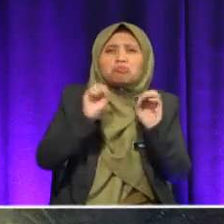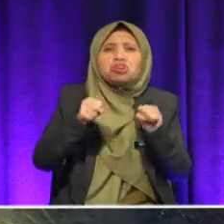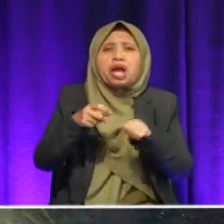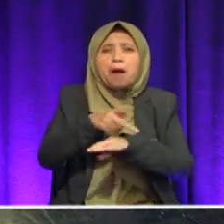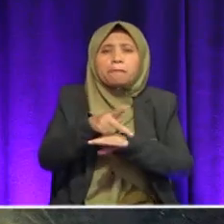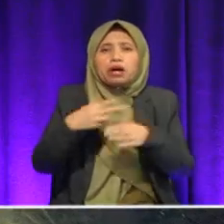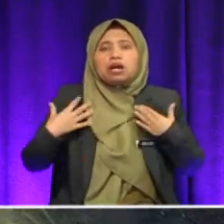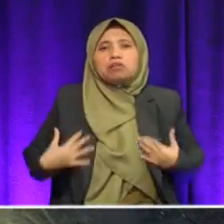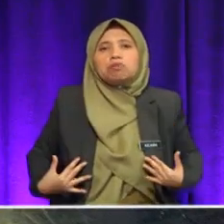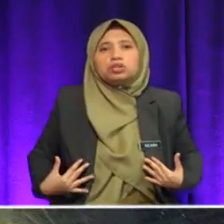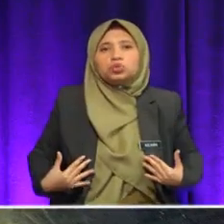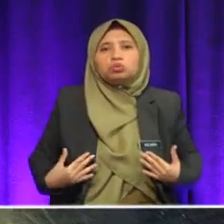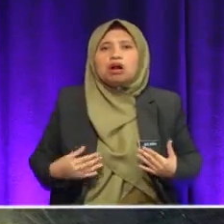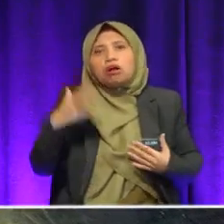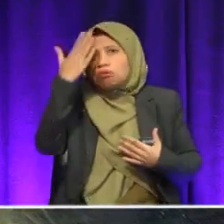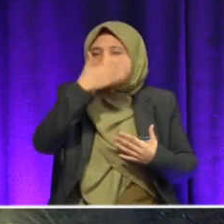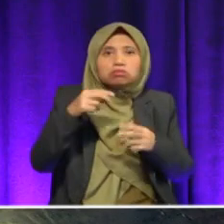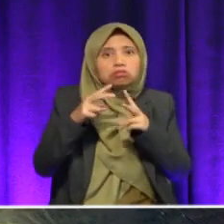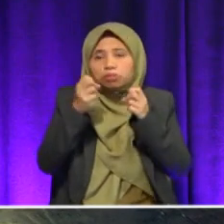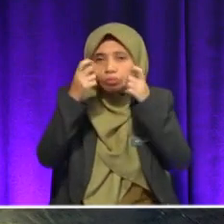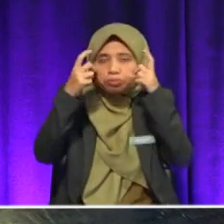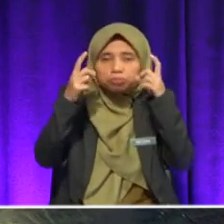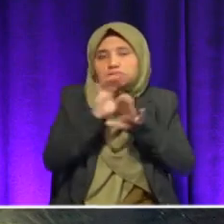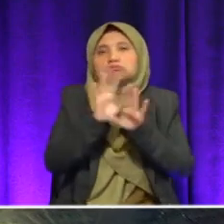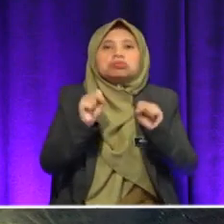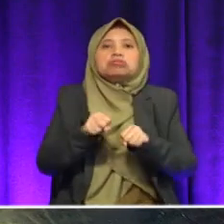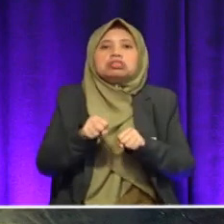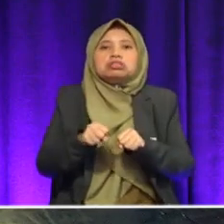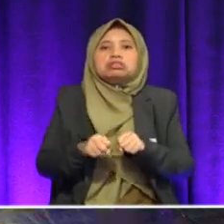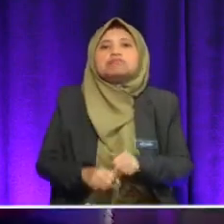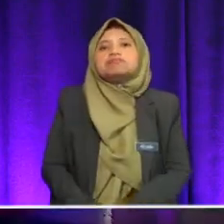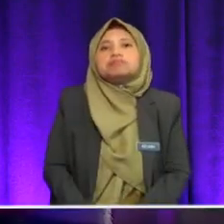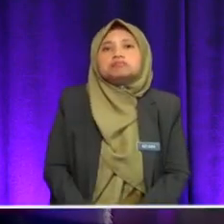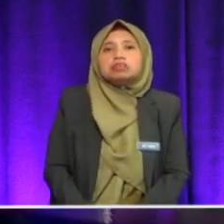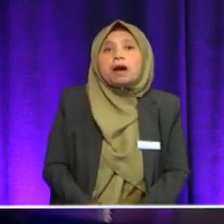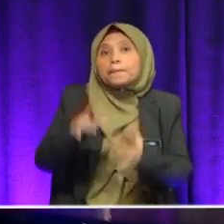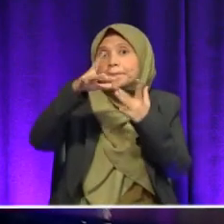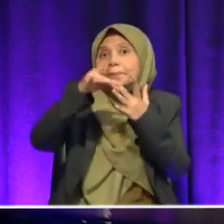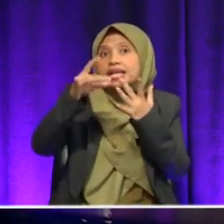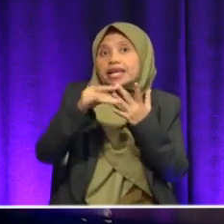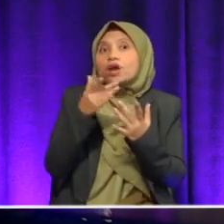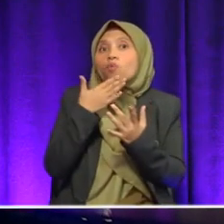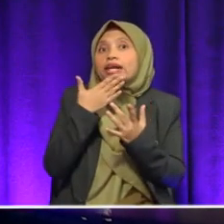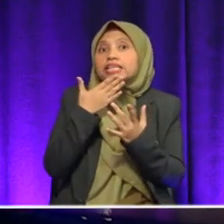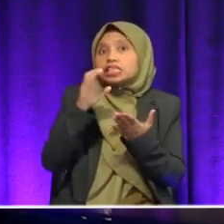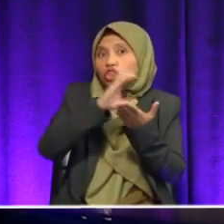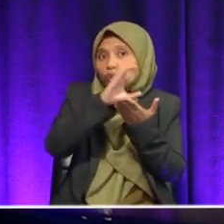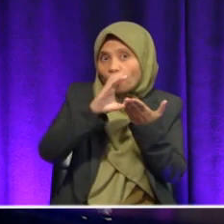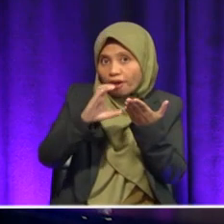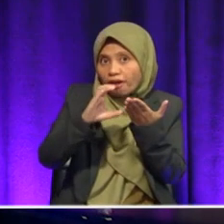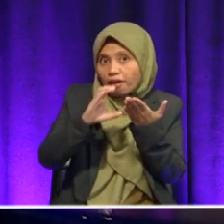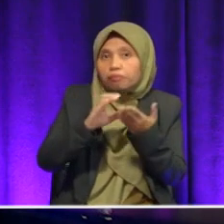Pak minum-minum bersama kawan sesuai Oke kemudian pilih warna corak dan juga